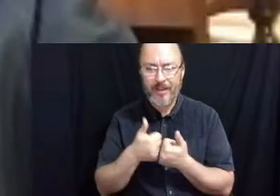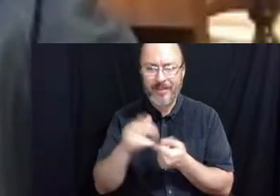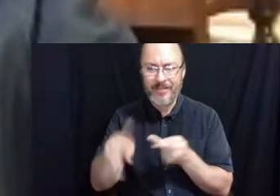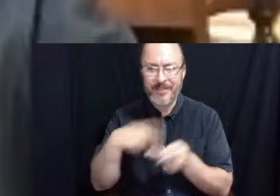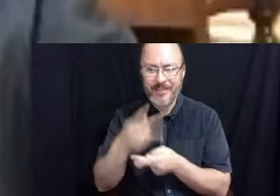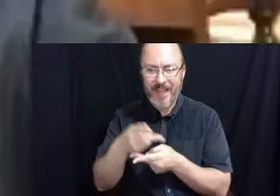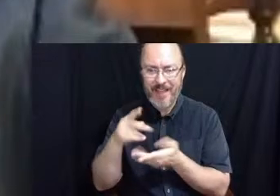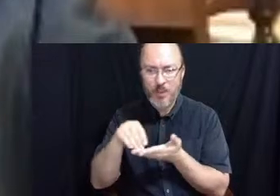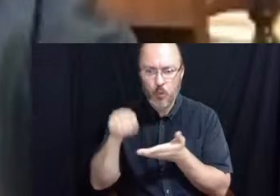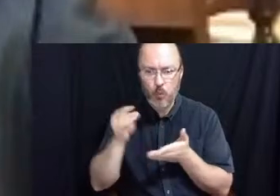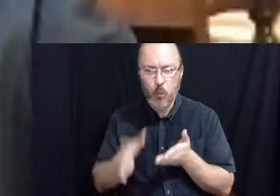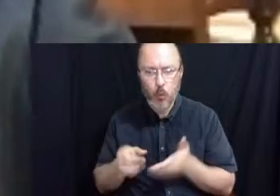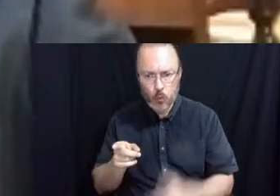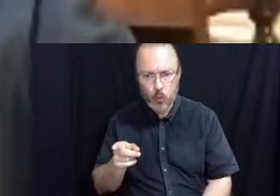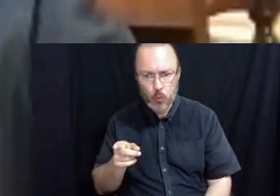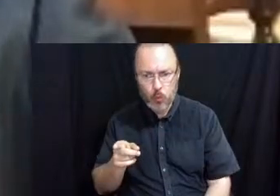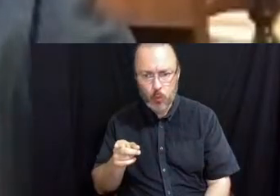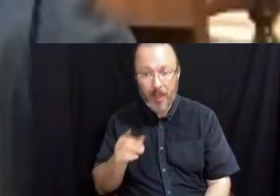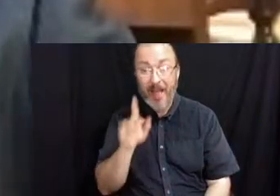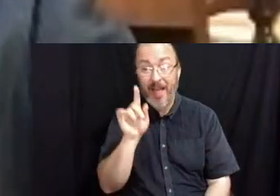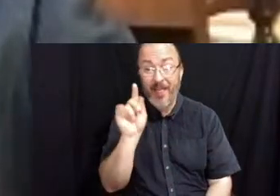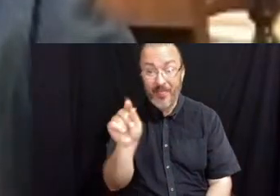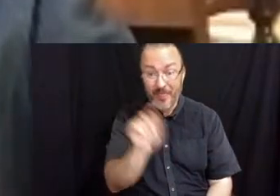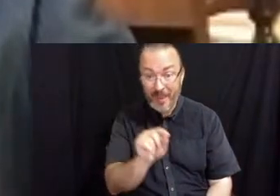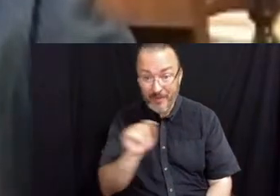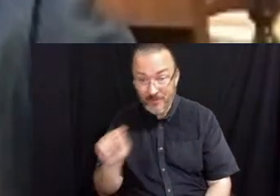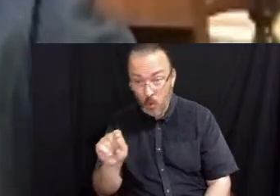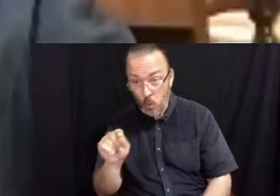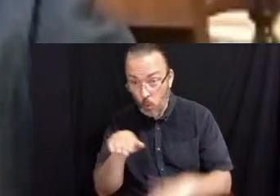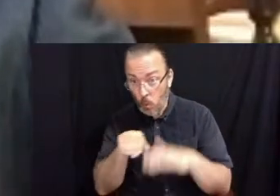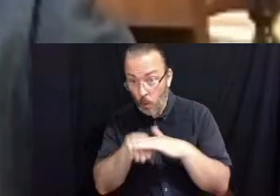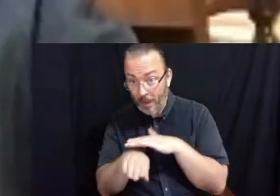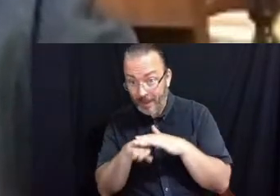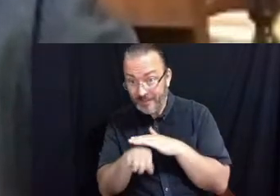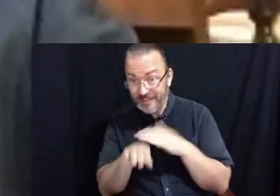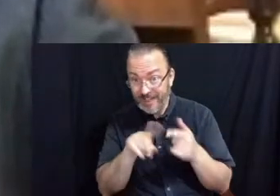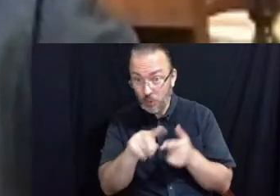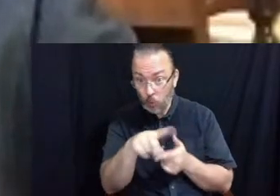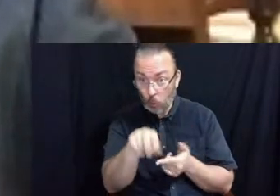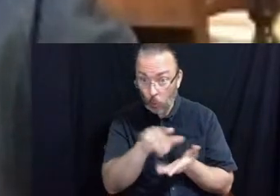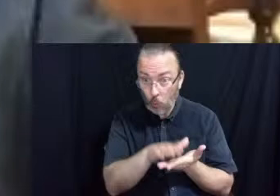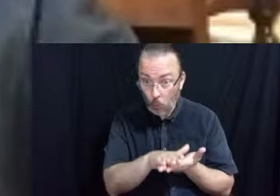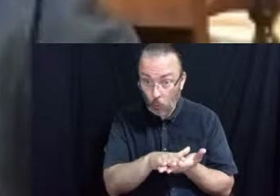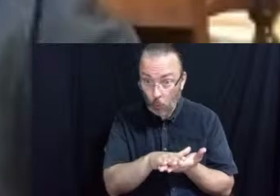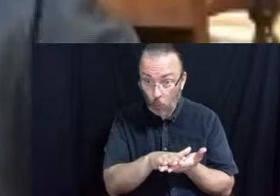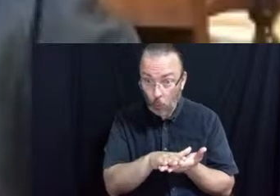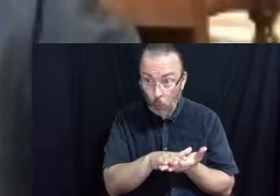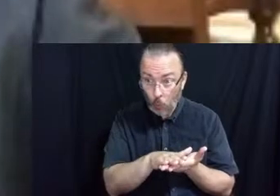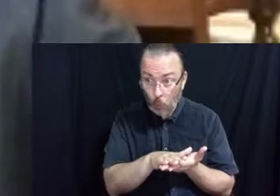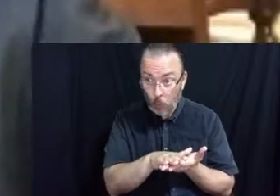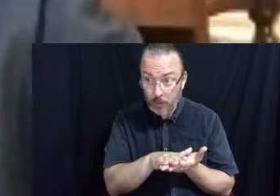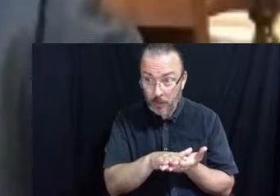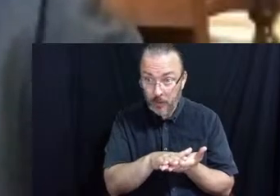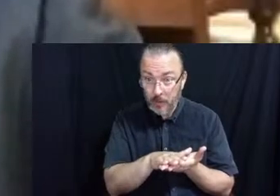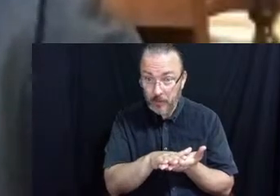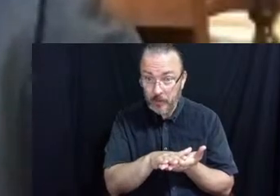physiques et des difficultés physiques. Et donc, il n'y a pas toujours des possibilités d'accès